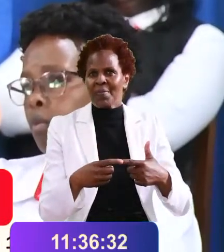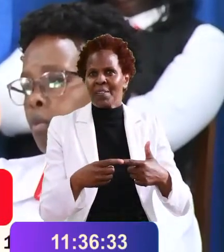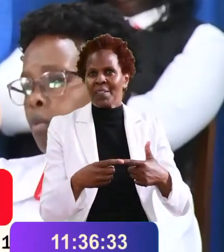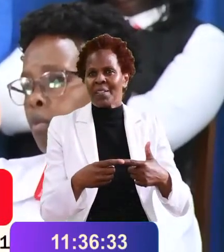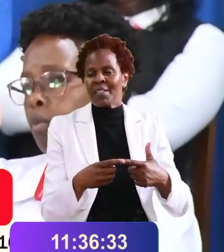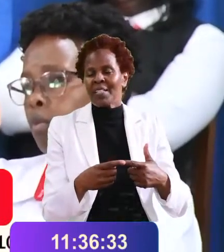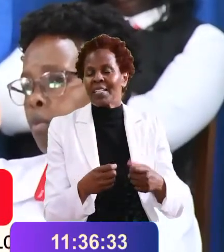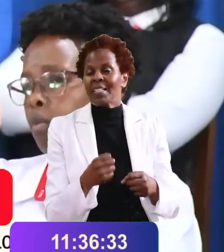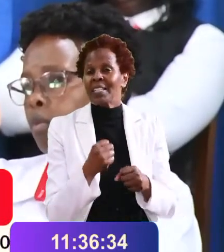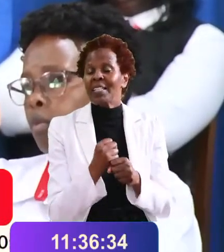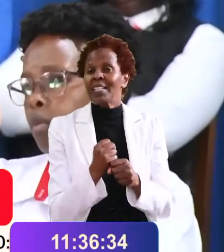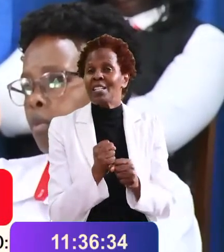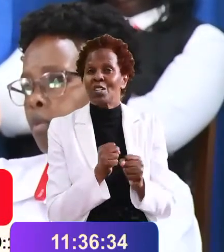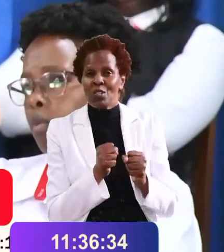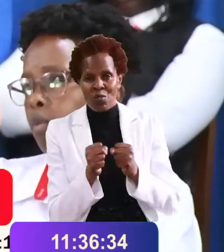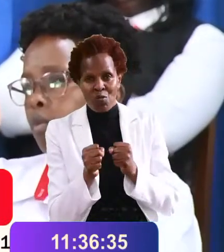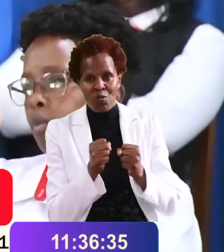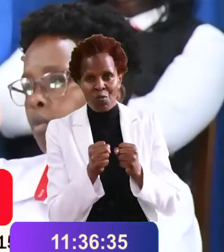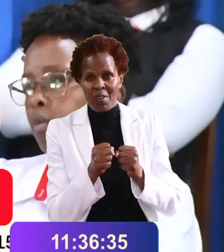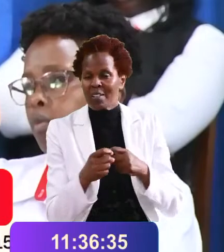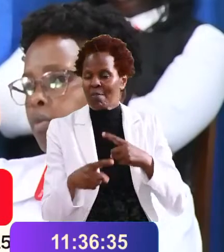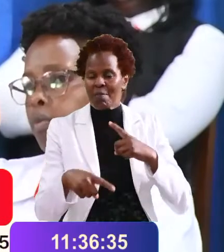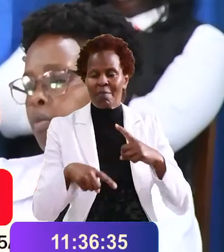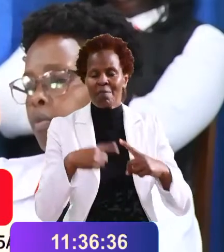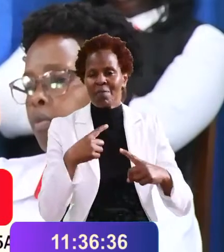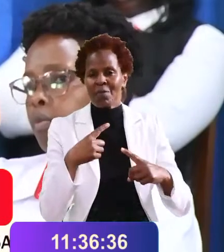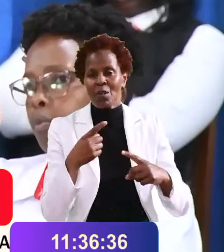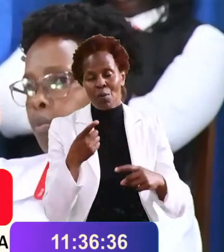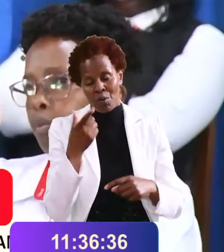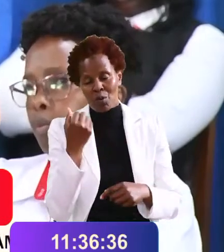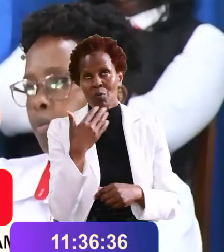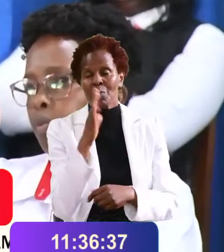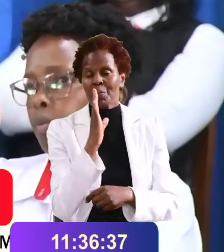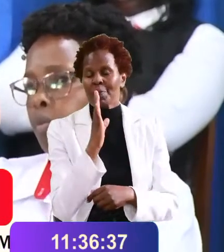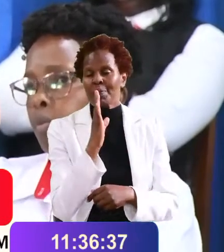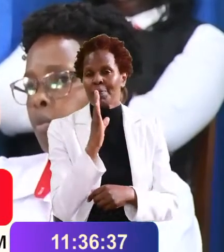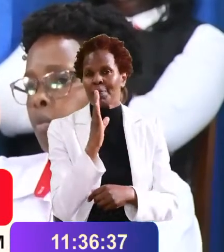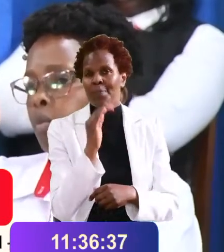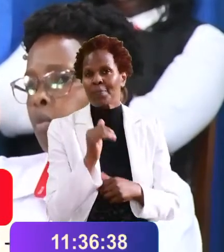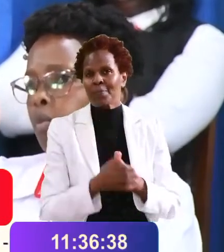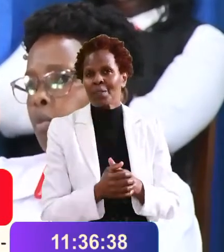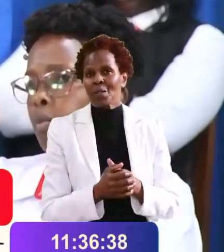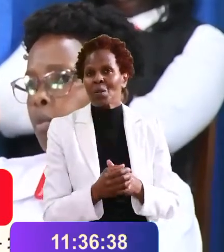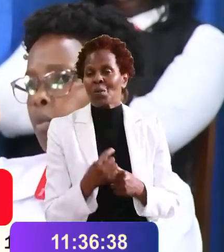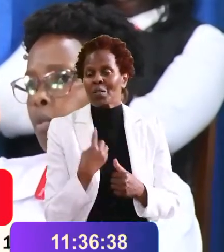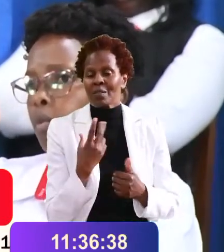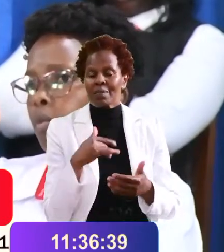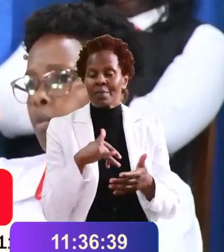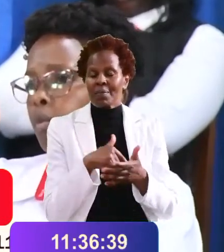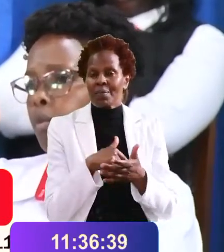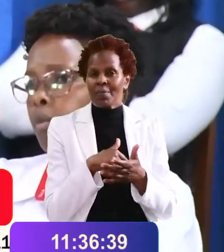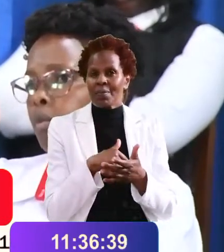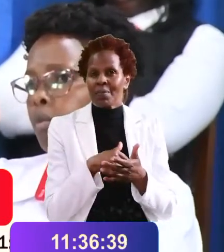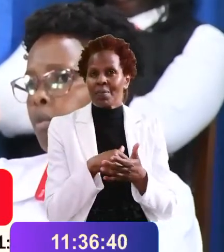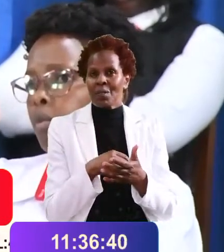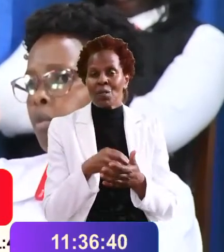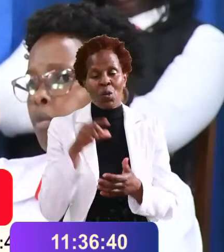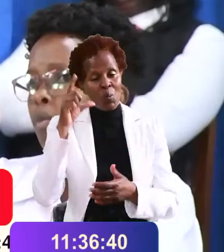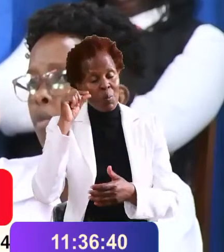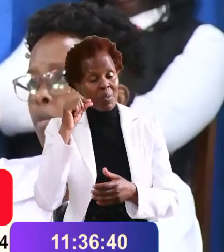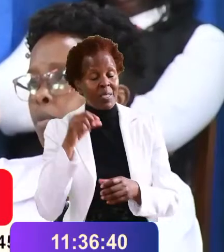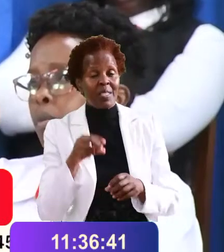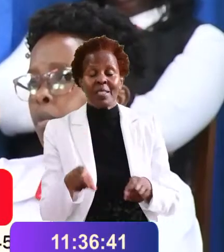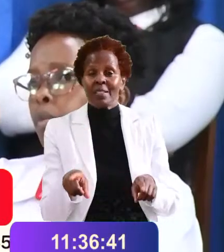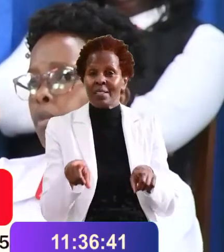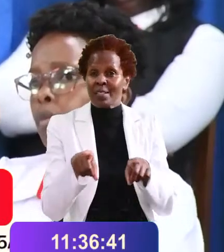akaenda na akapigana vita na akashinda kwa uwezo wa Mungu. Tunaona kwamba Musa alikuwa